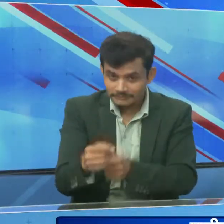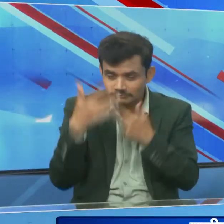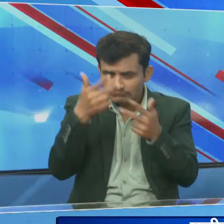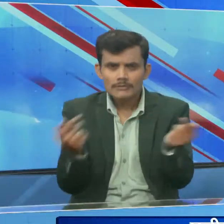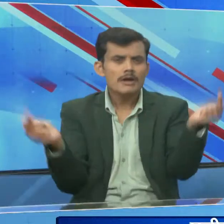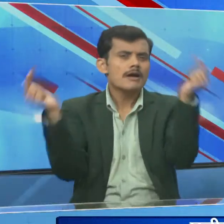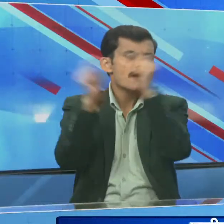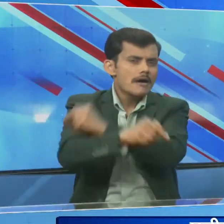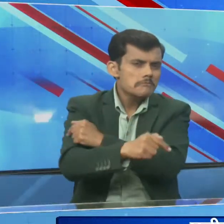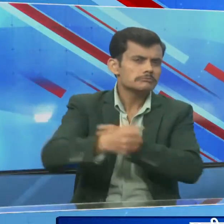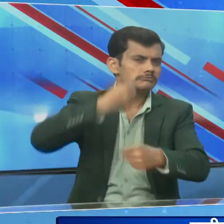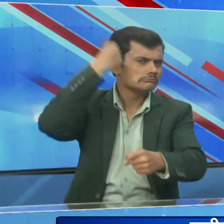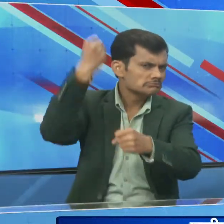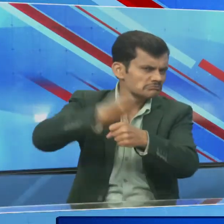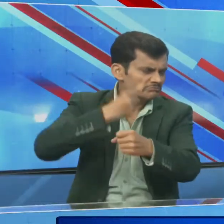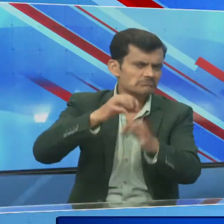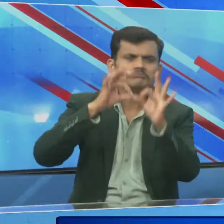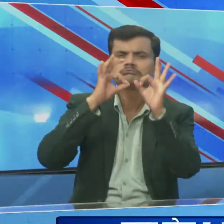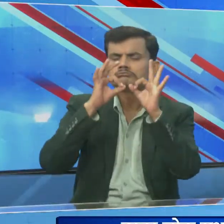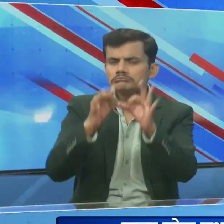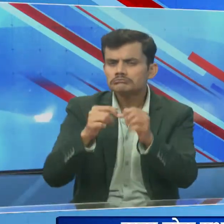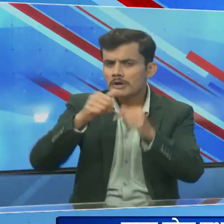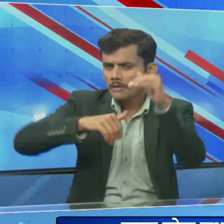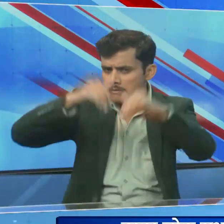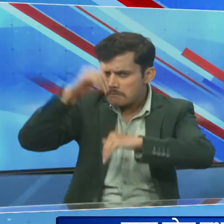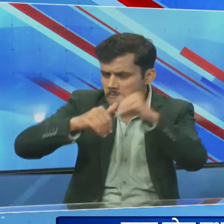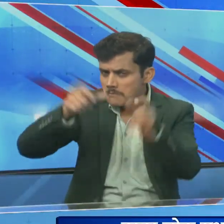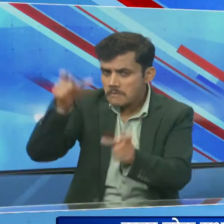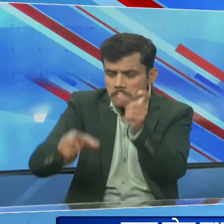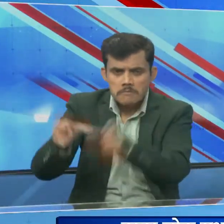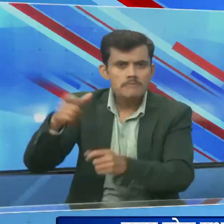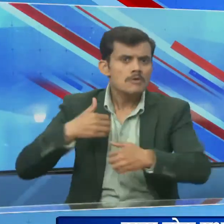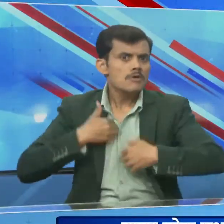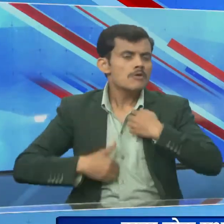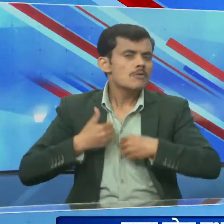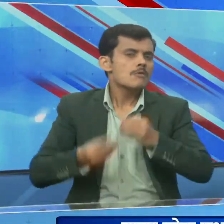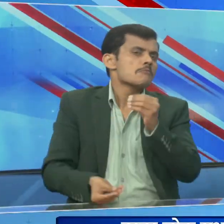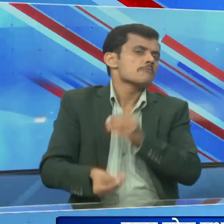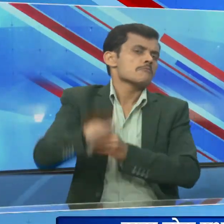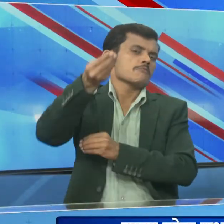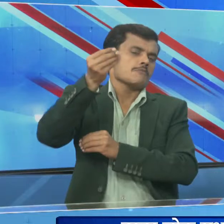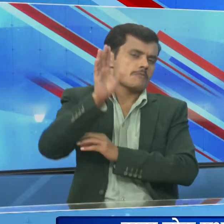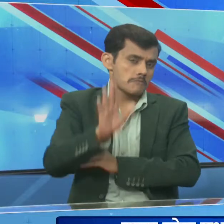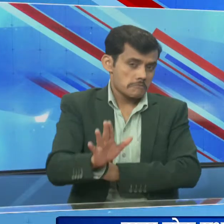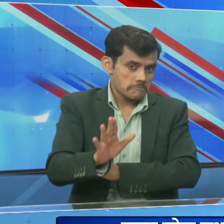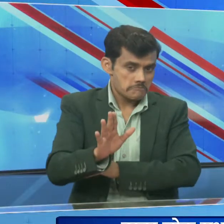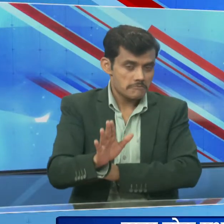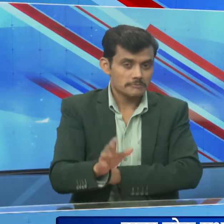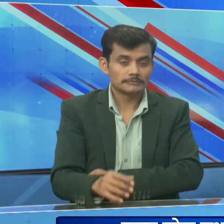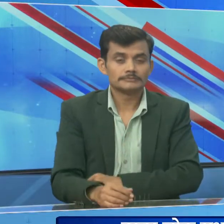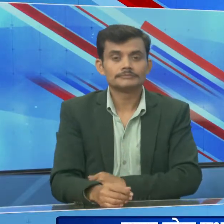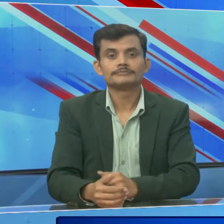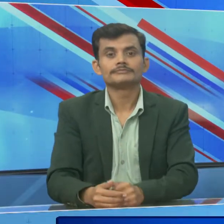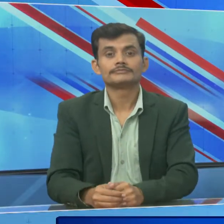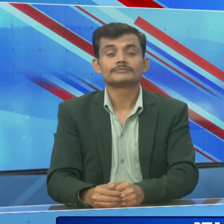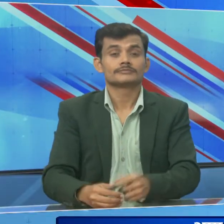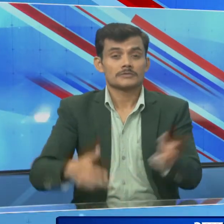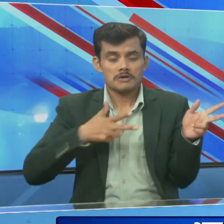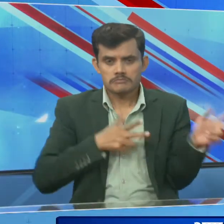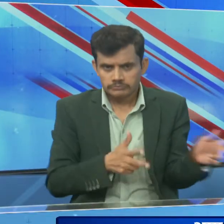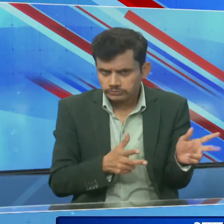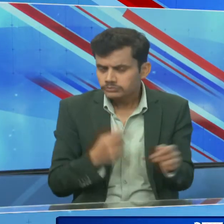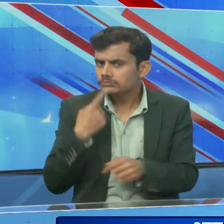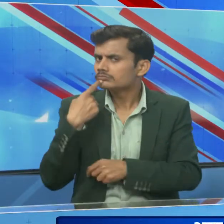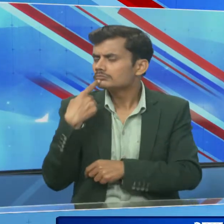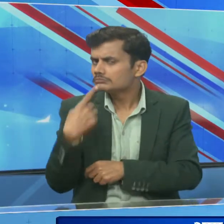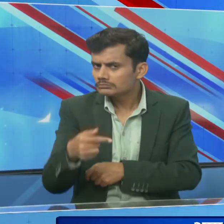खिलाफ चल रहे जबरदस्त अभियान और मतदान के प्रति जनता का उत्साह भी उन पर भारी पड़ रहा है। सुरक्षा बलों का दावा है